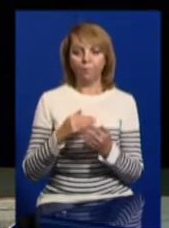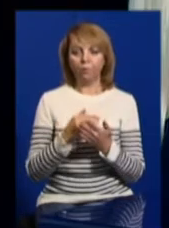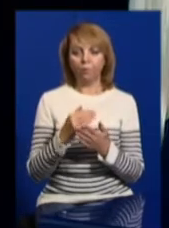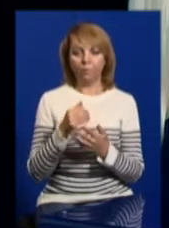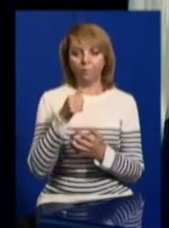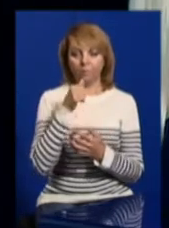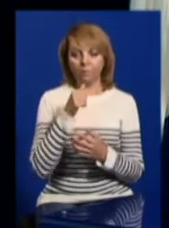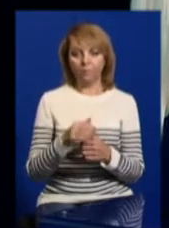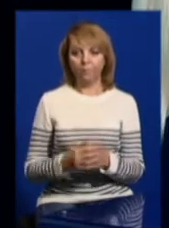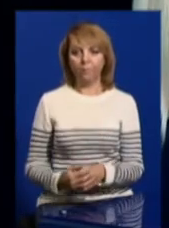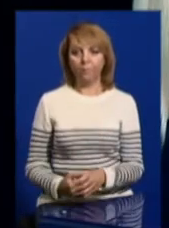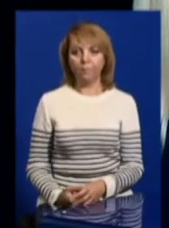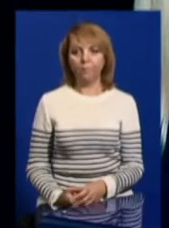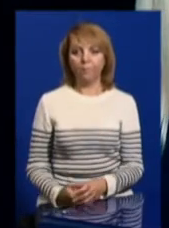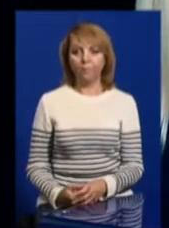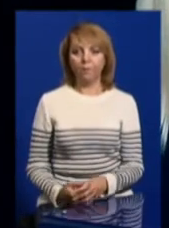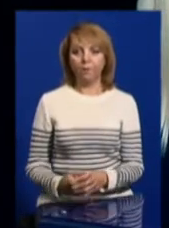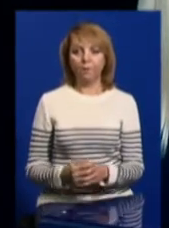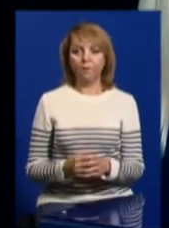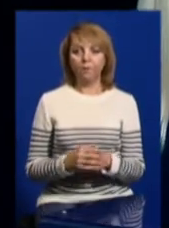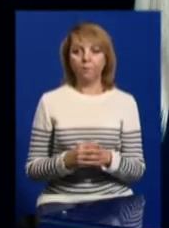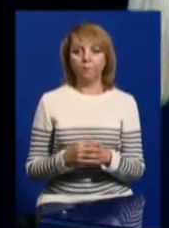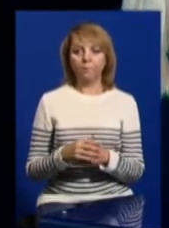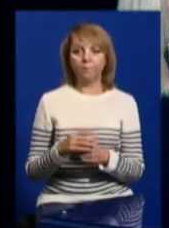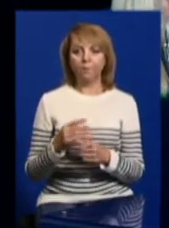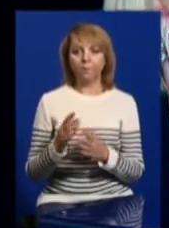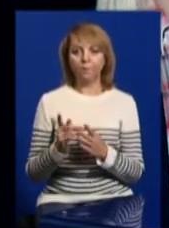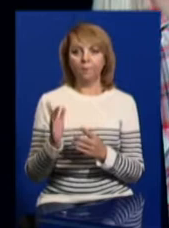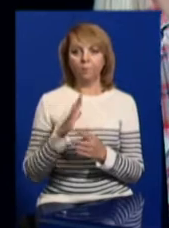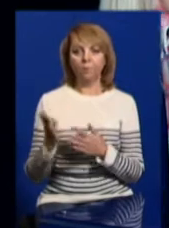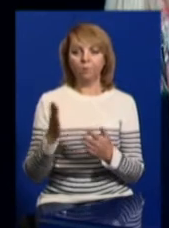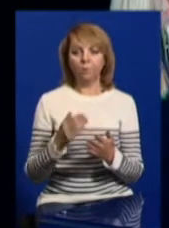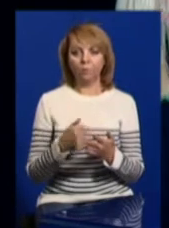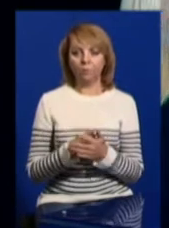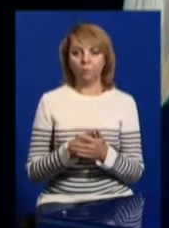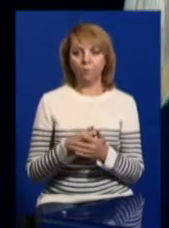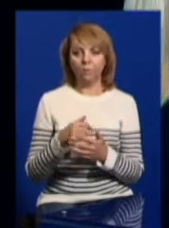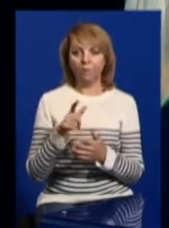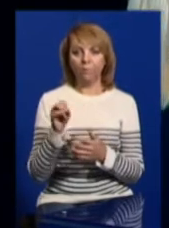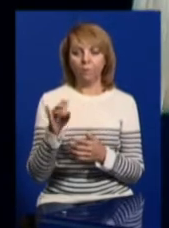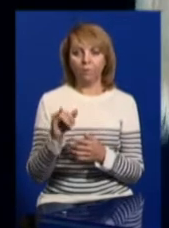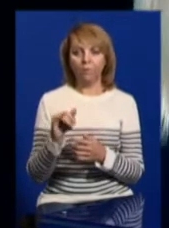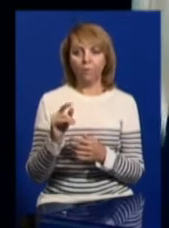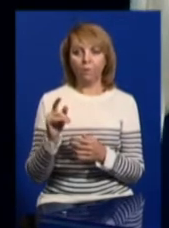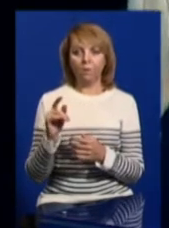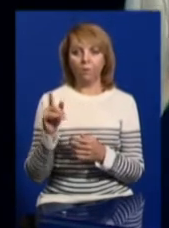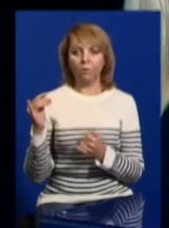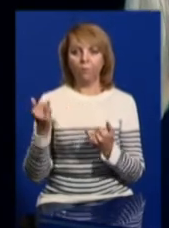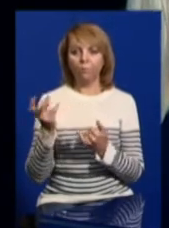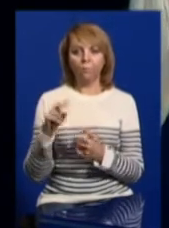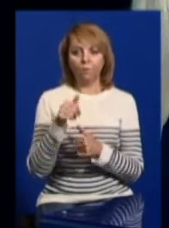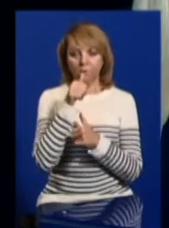зараз надати коментар пана Мельниченка. Запрошували його до ефіру, будемо ще запрошувати. Не зміг він